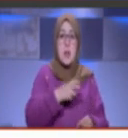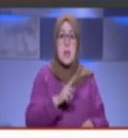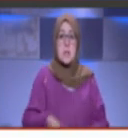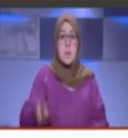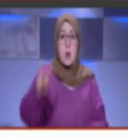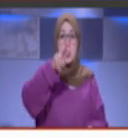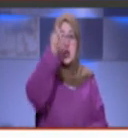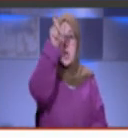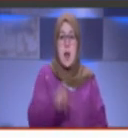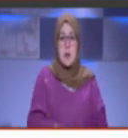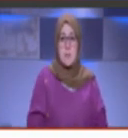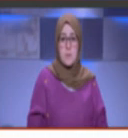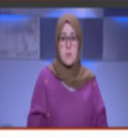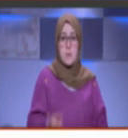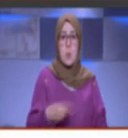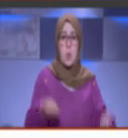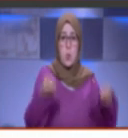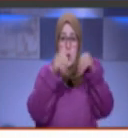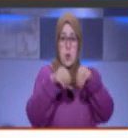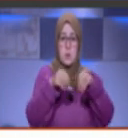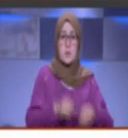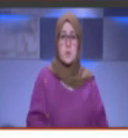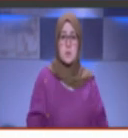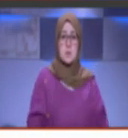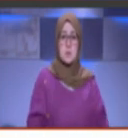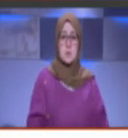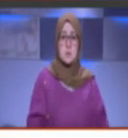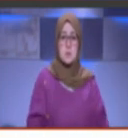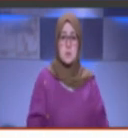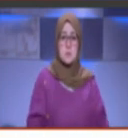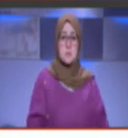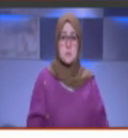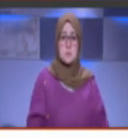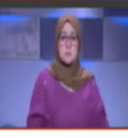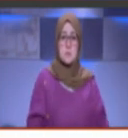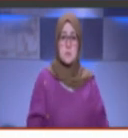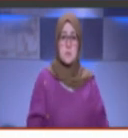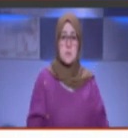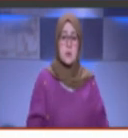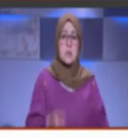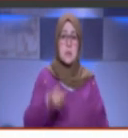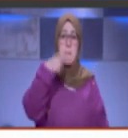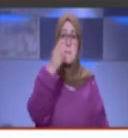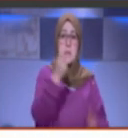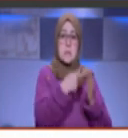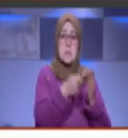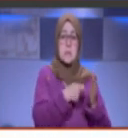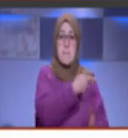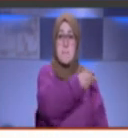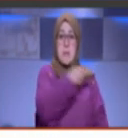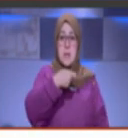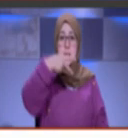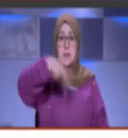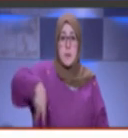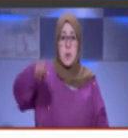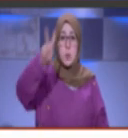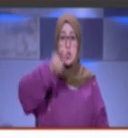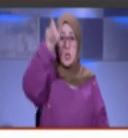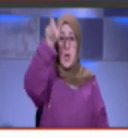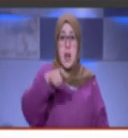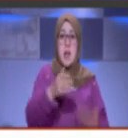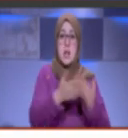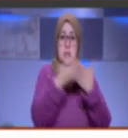حالة. أضاف المتحدث باسم وزارة الصحة خالد مجاهد أنه تم تسجيل 128 حالة